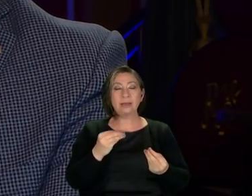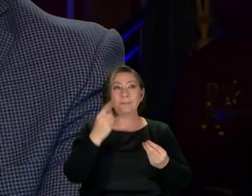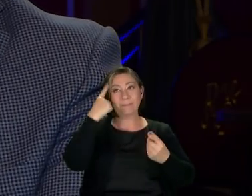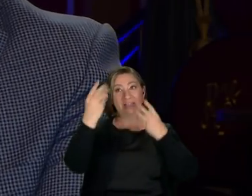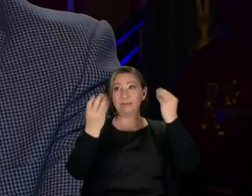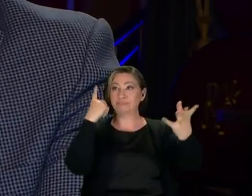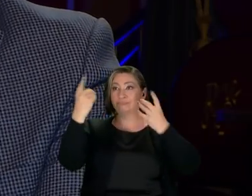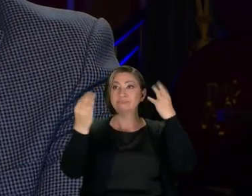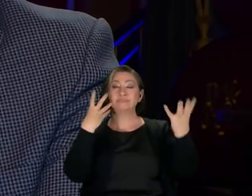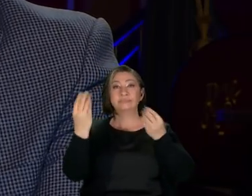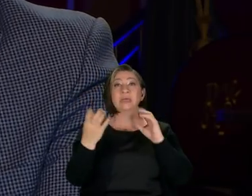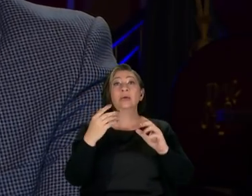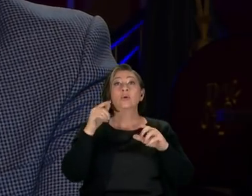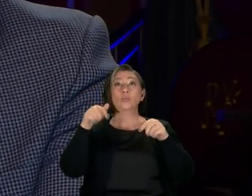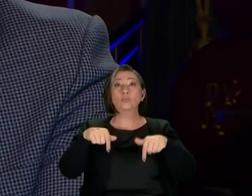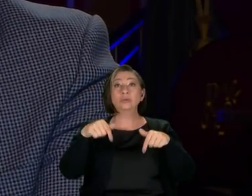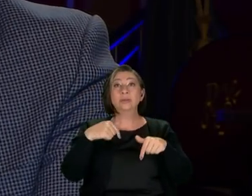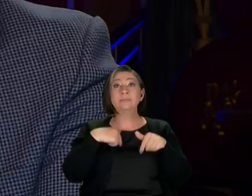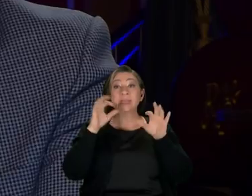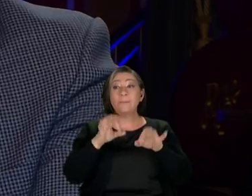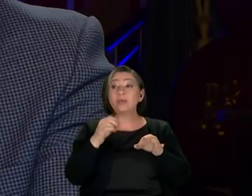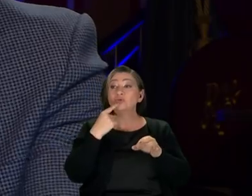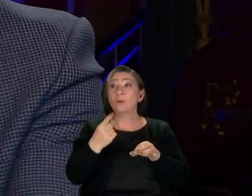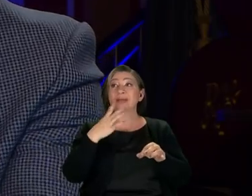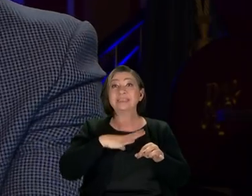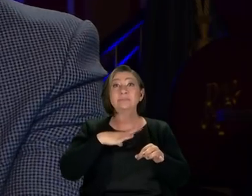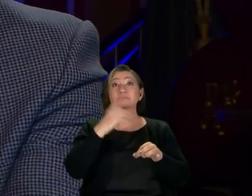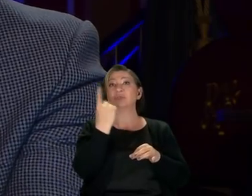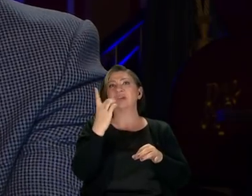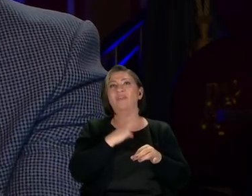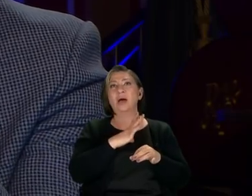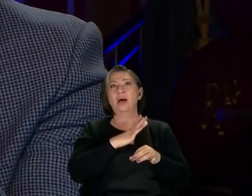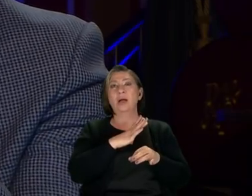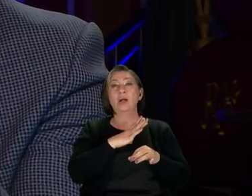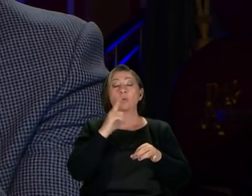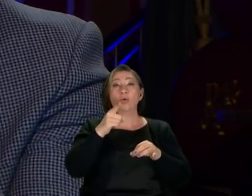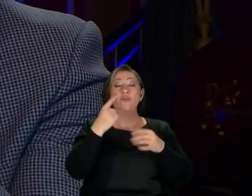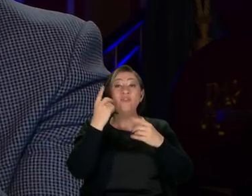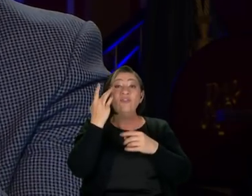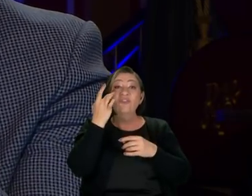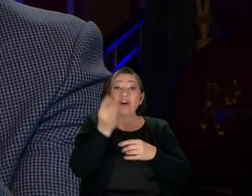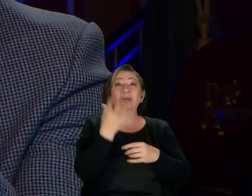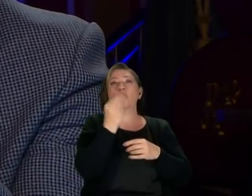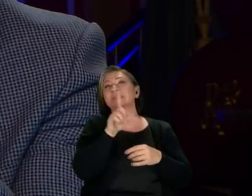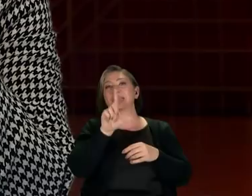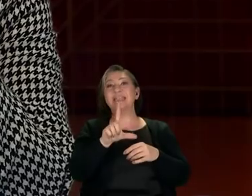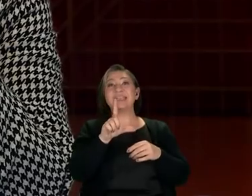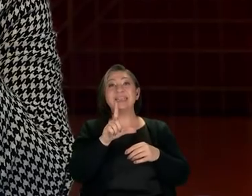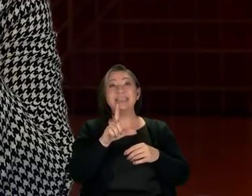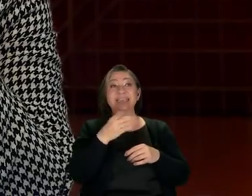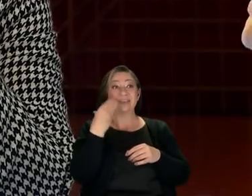uyarılar yaptık. Fakat burada bizim sürekli üstünde durduğumuz bir olay var. Yani bunun farkında olmaları gerekiyor.